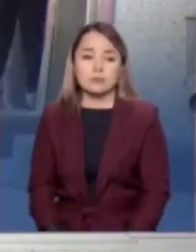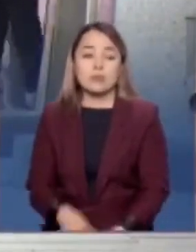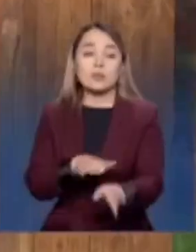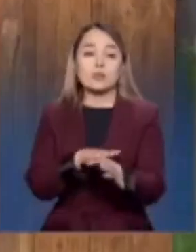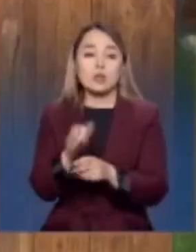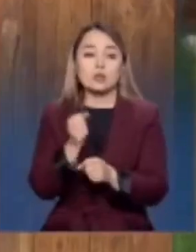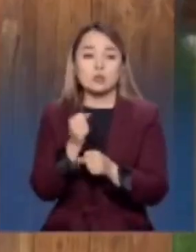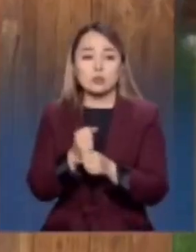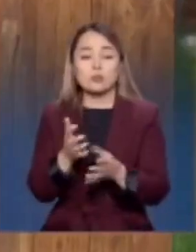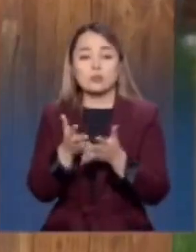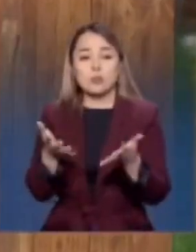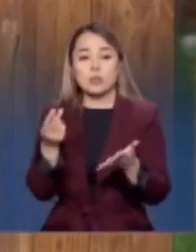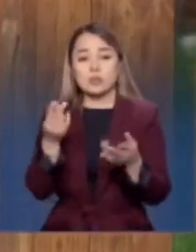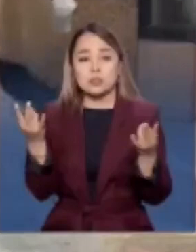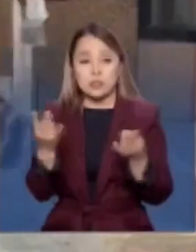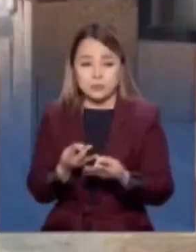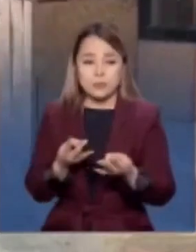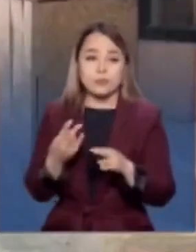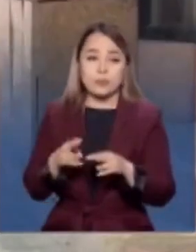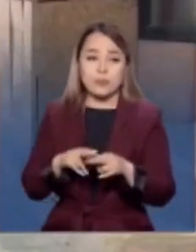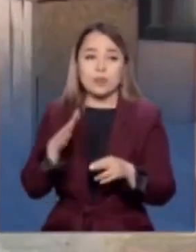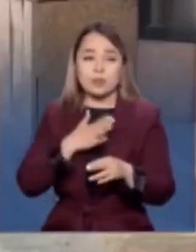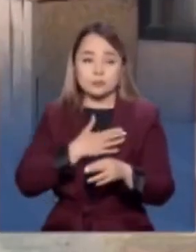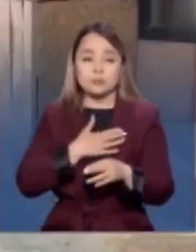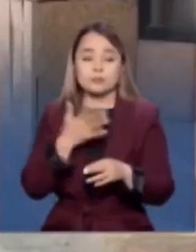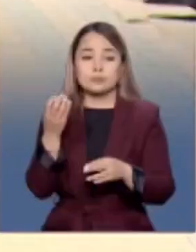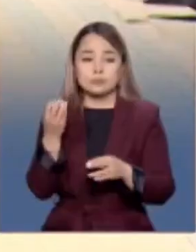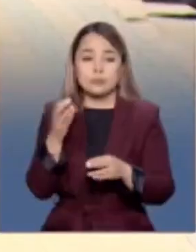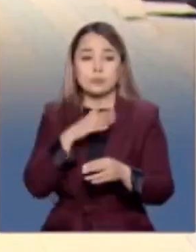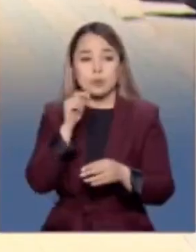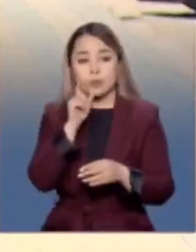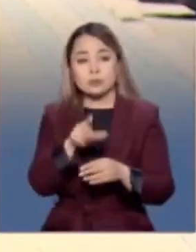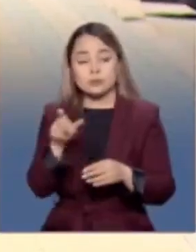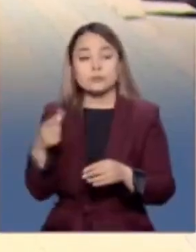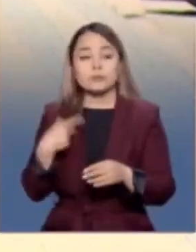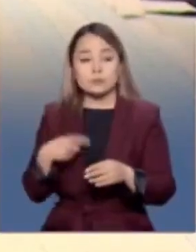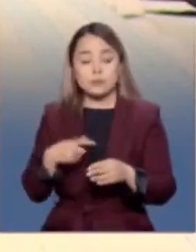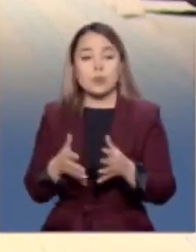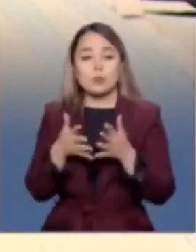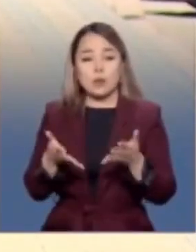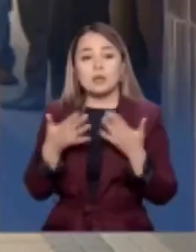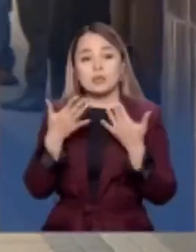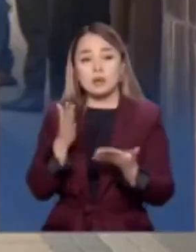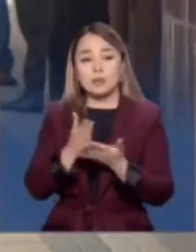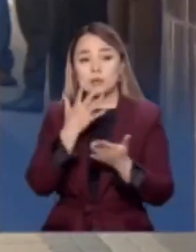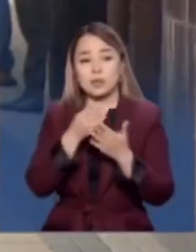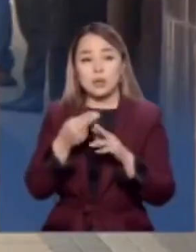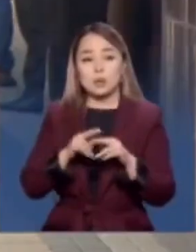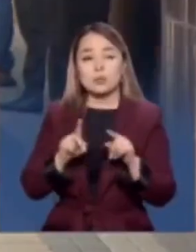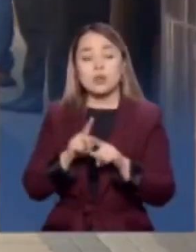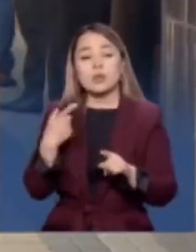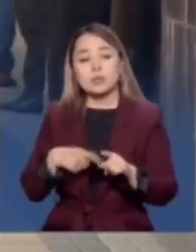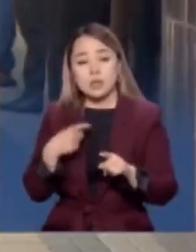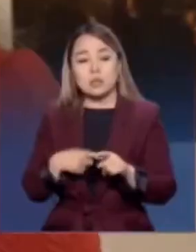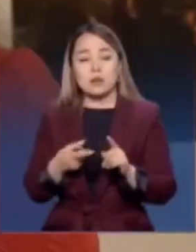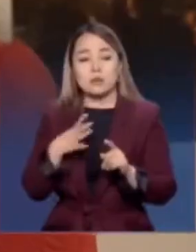біраз қаржы-қаражат керек, өйткен және тағы біздің ер кісілердің өздерінде бір кішкене талап болу керек та, мен